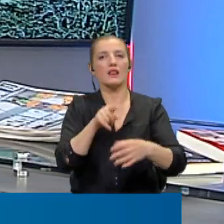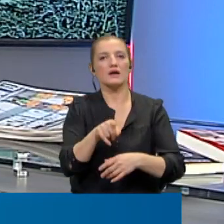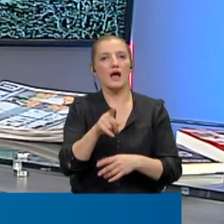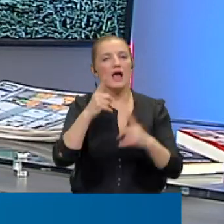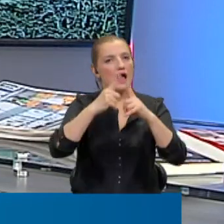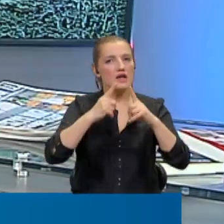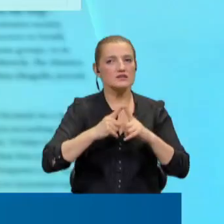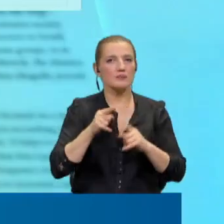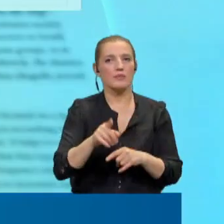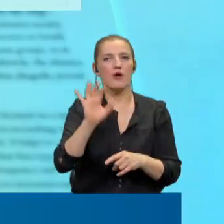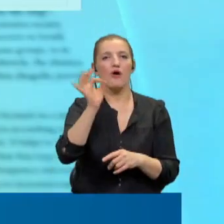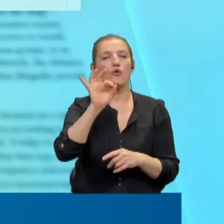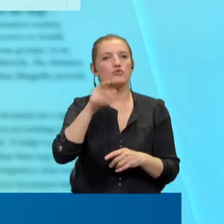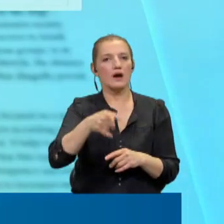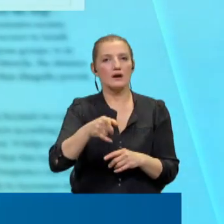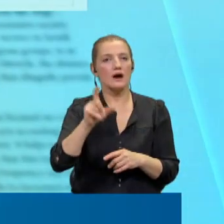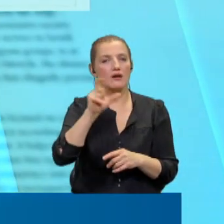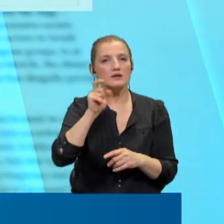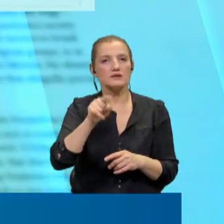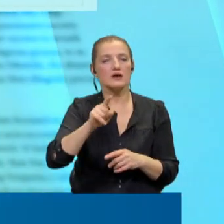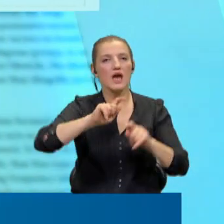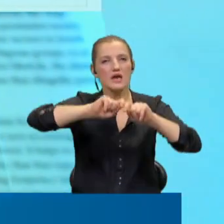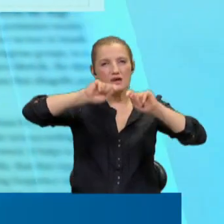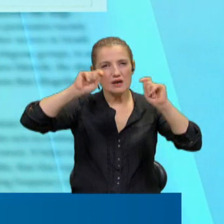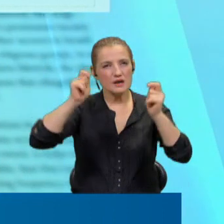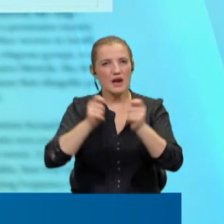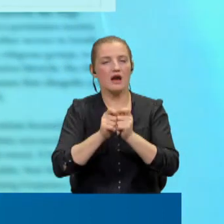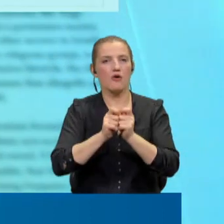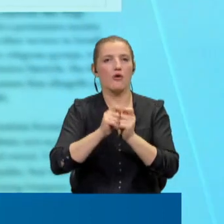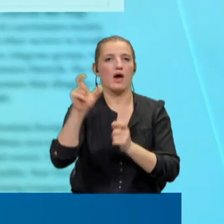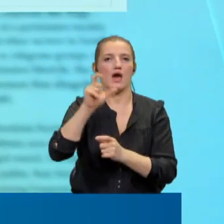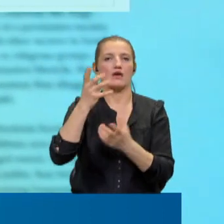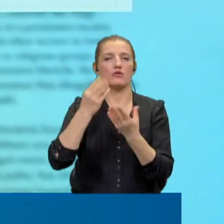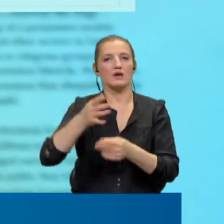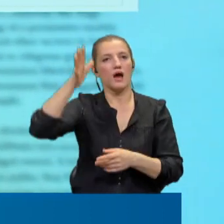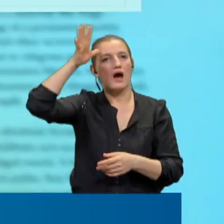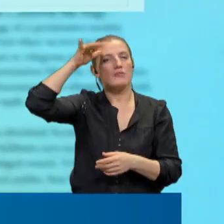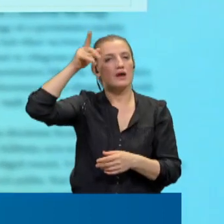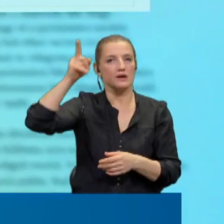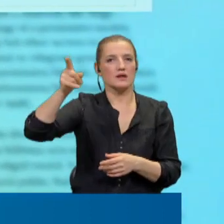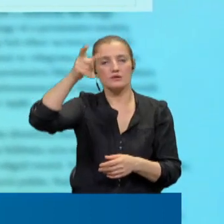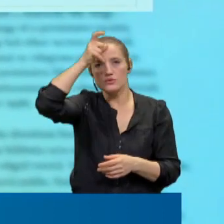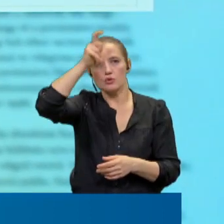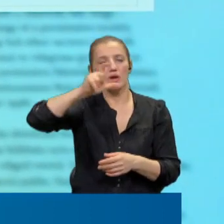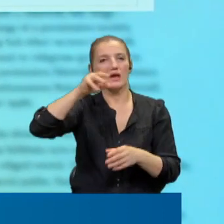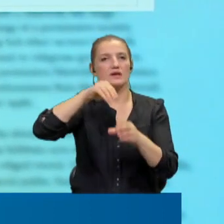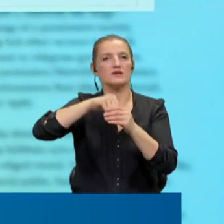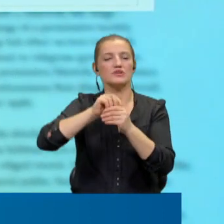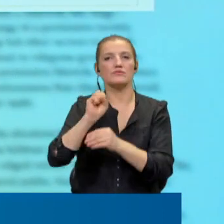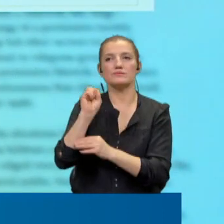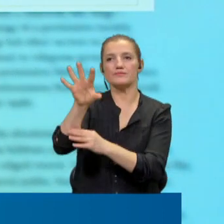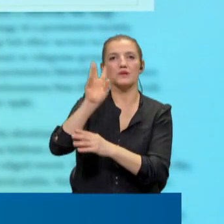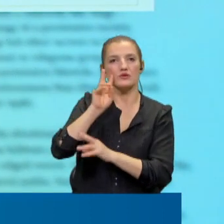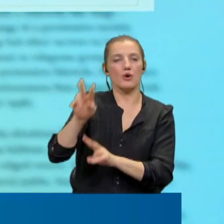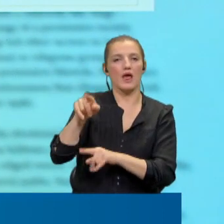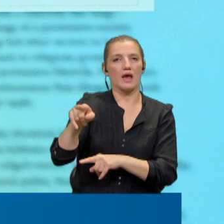hesaplama ocakkoy din rekor ayı olacak Amerika Birleşik Devletleri'nde Türkiye için yapılan projeksiyona